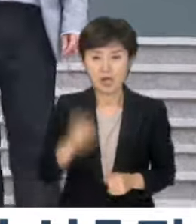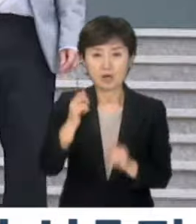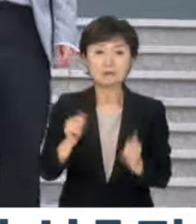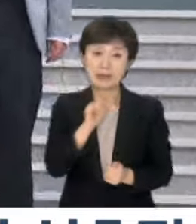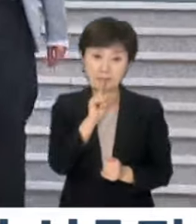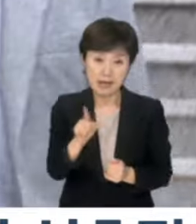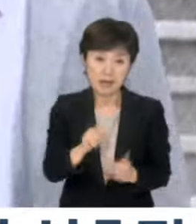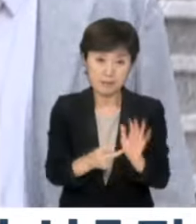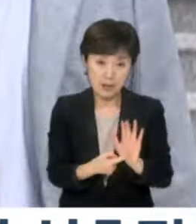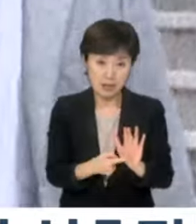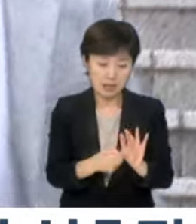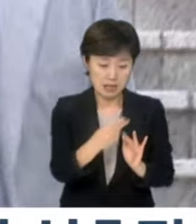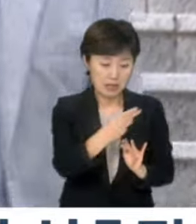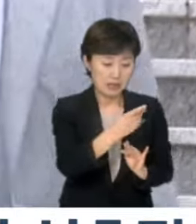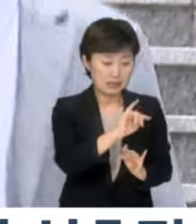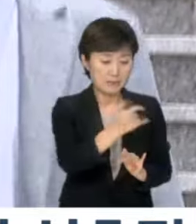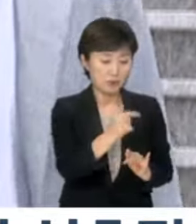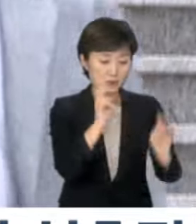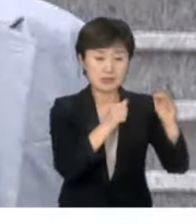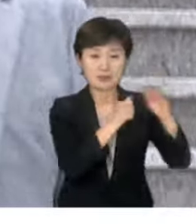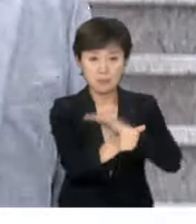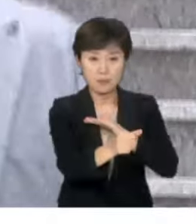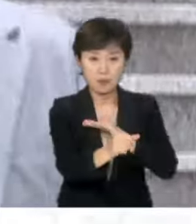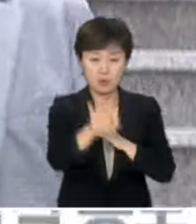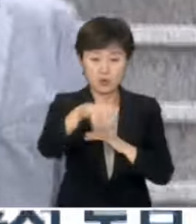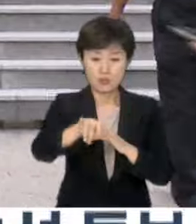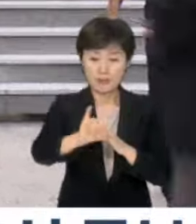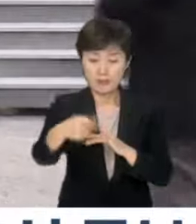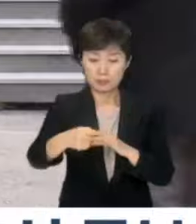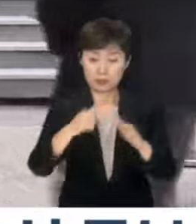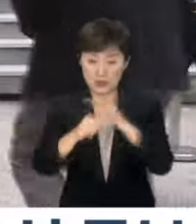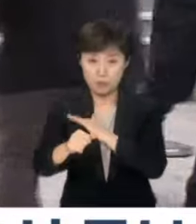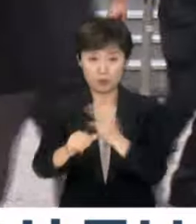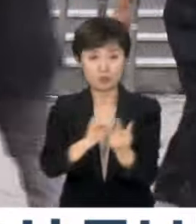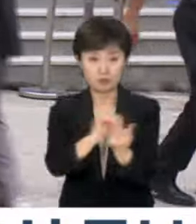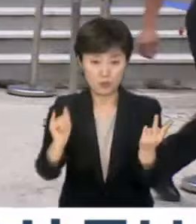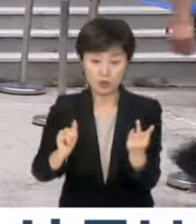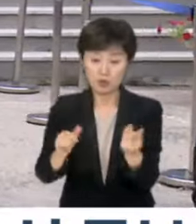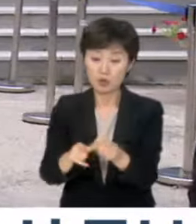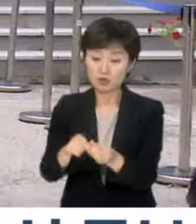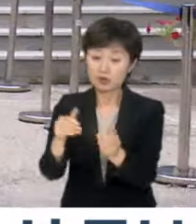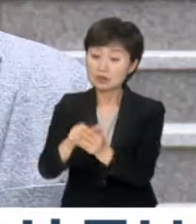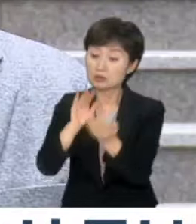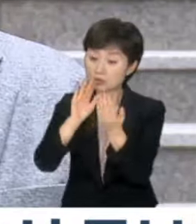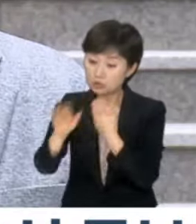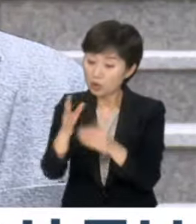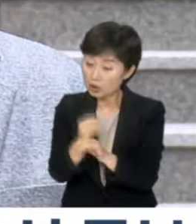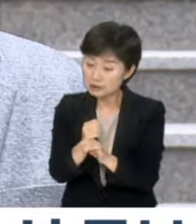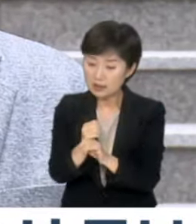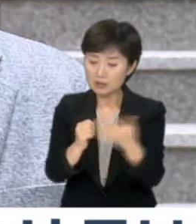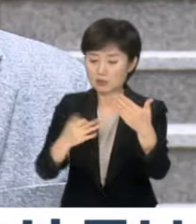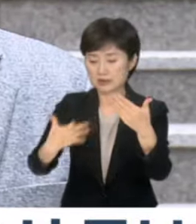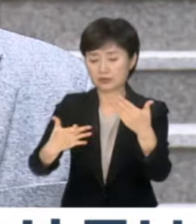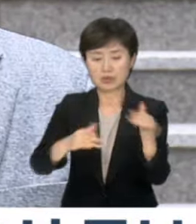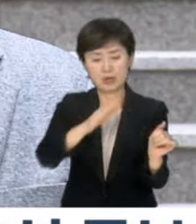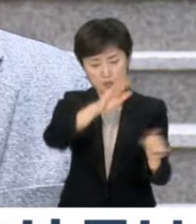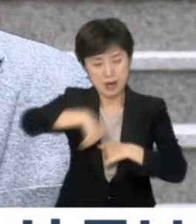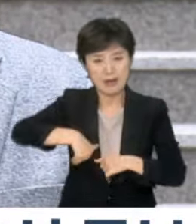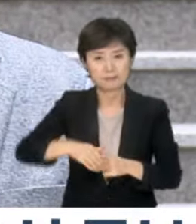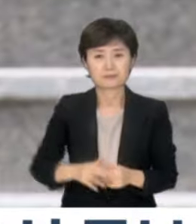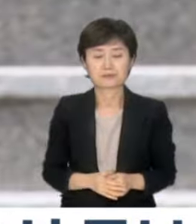검찰이 류광진 팀원 대표와 류화현 위메프 대표에게 추석 연휴 직후인 오는 19일 소환 조사를